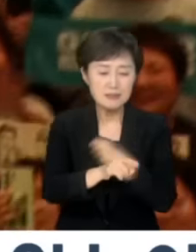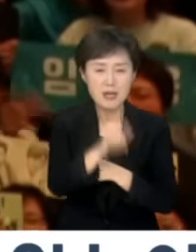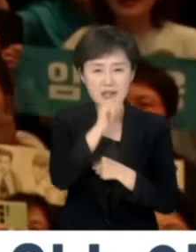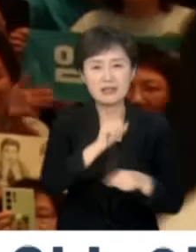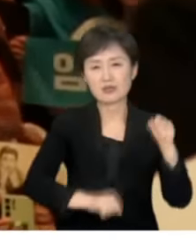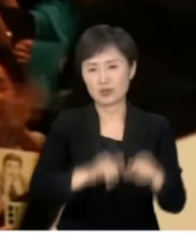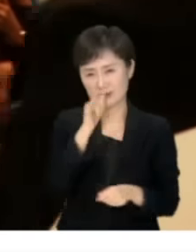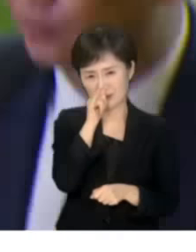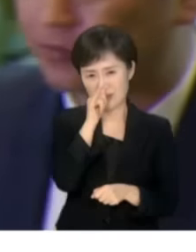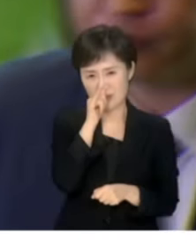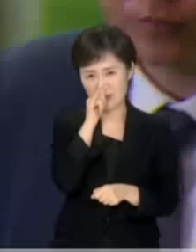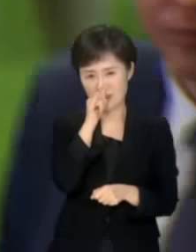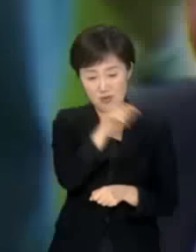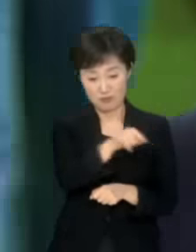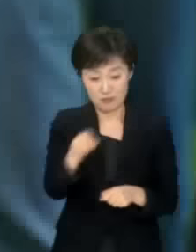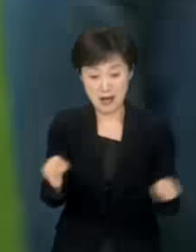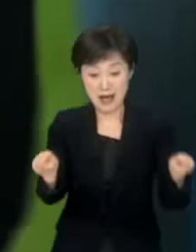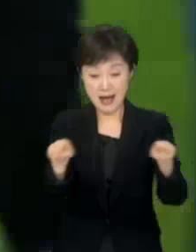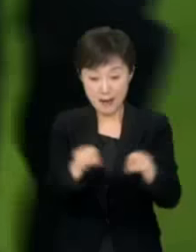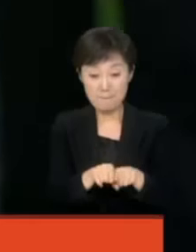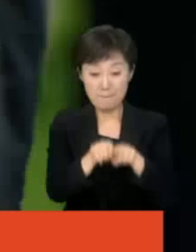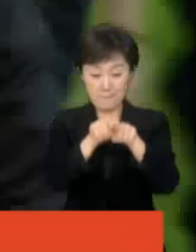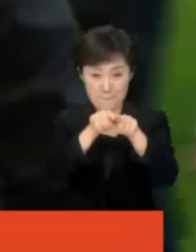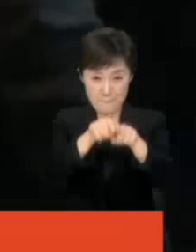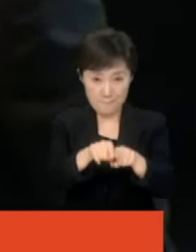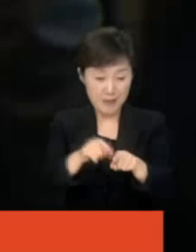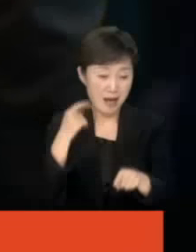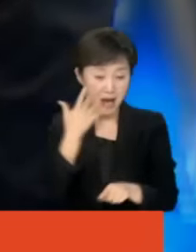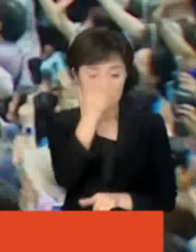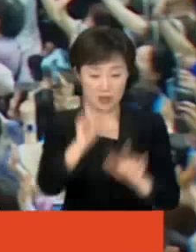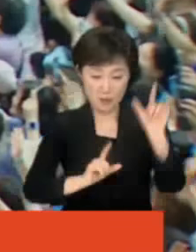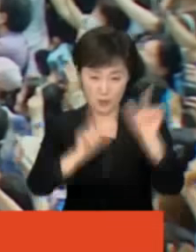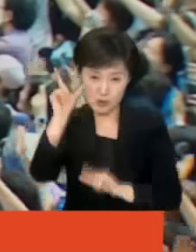셈인데요. 영웅시대와 임영웅 씨의 아름다운